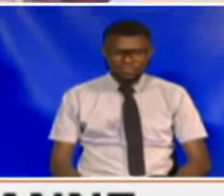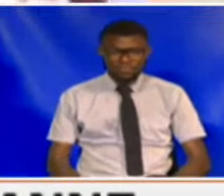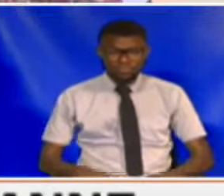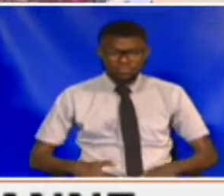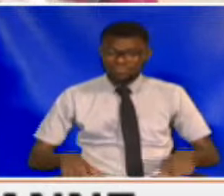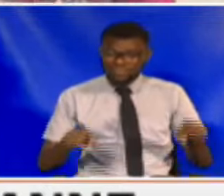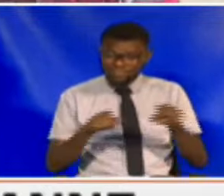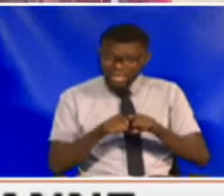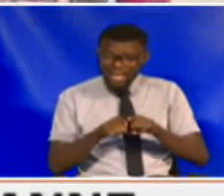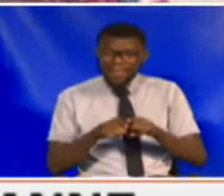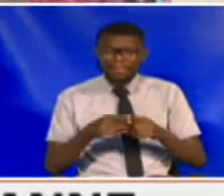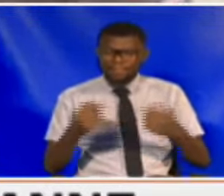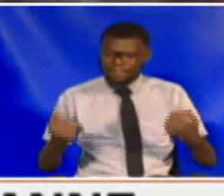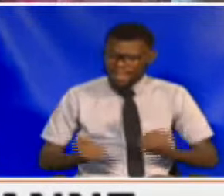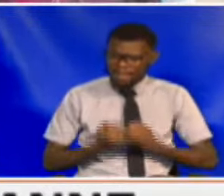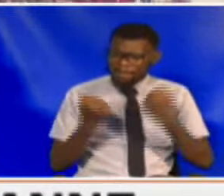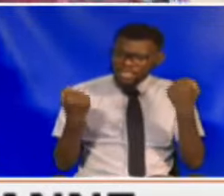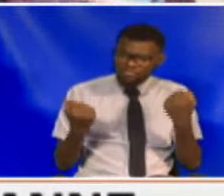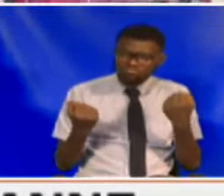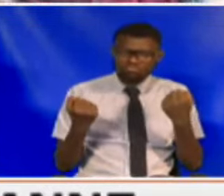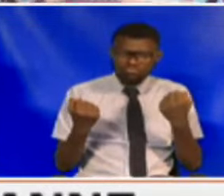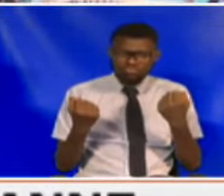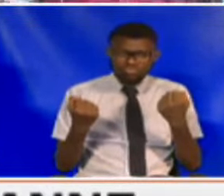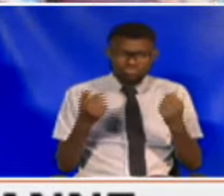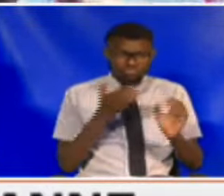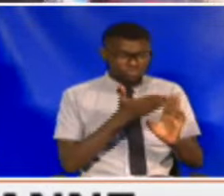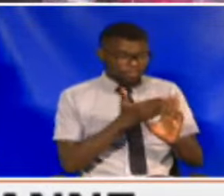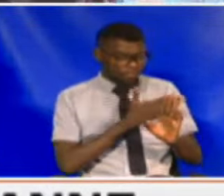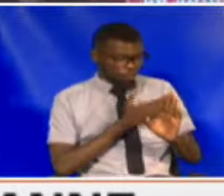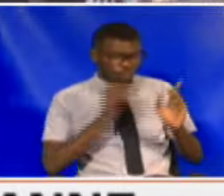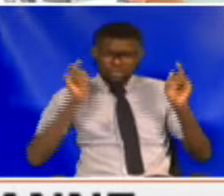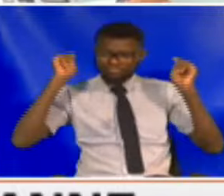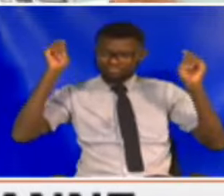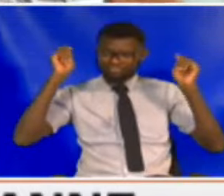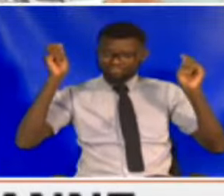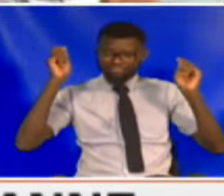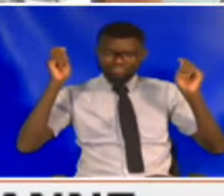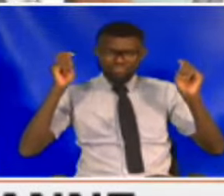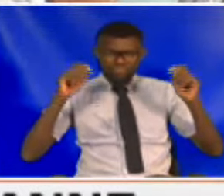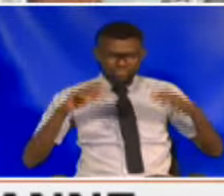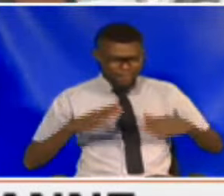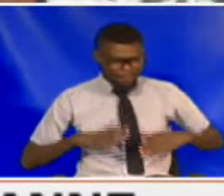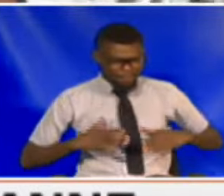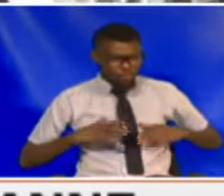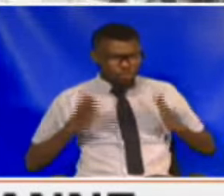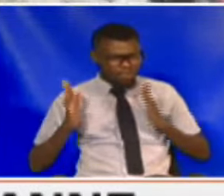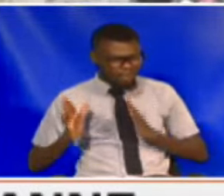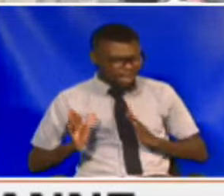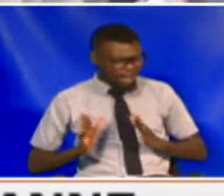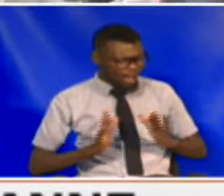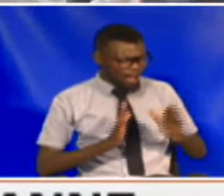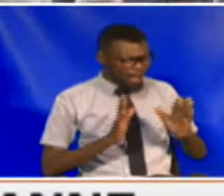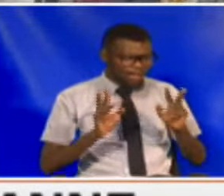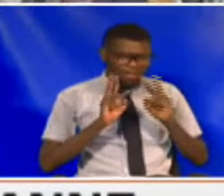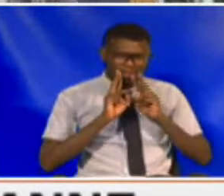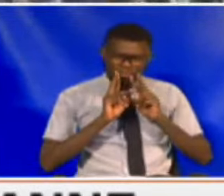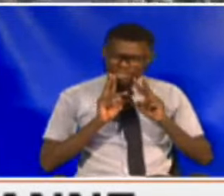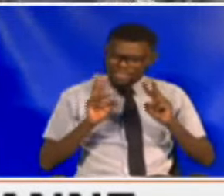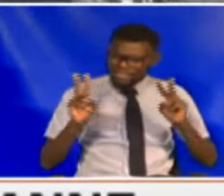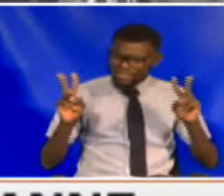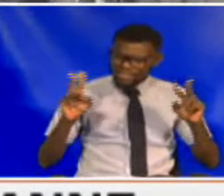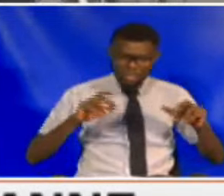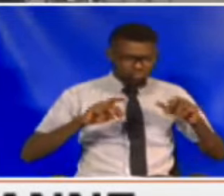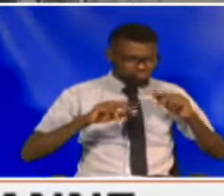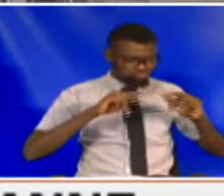Yote yalianza siku moja kabla ya kufanyika kwa maandamano ya kuingia bunge. Waandalizi wa hafla ya amani iliyopangwa kufanyika kwenye hoteli